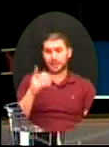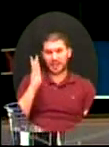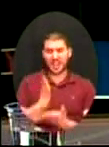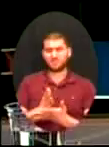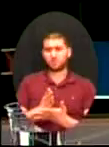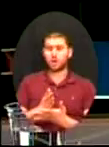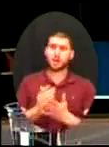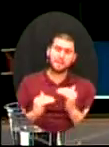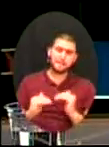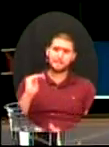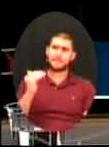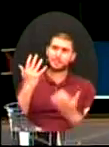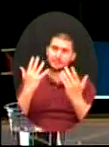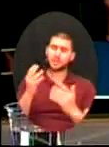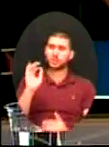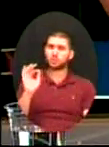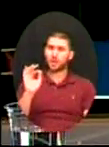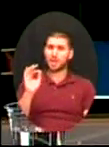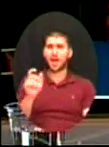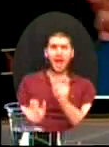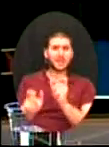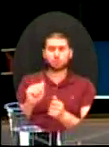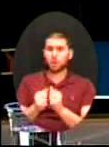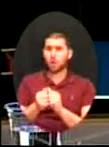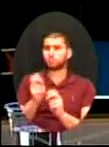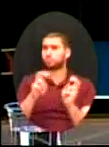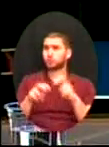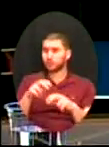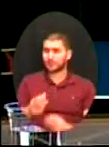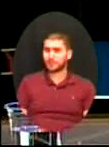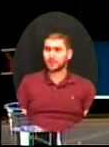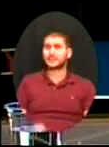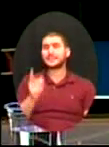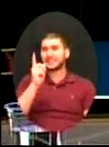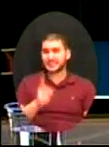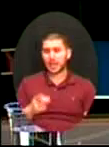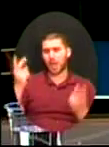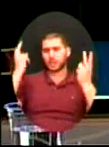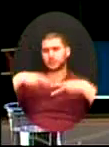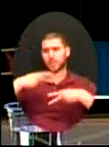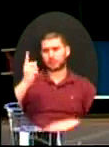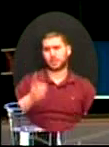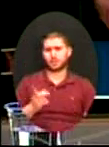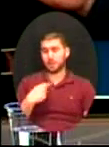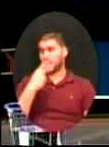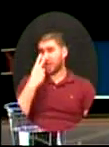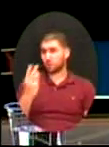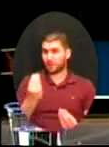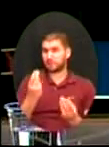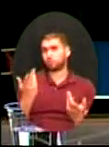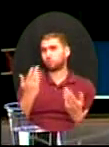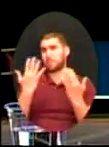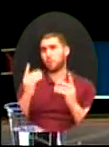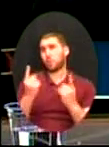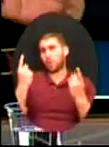במידה סבירה מעל מספר נפשות או משתתפים, יצטרך הסדרה. ראינו דבר מובן